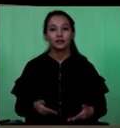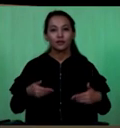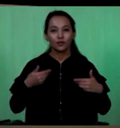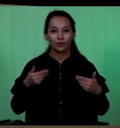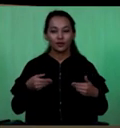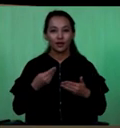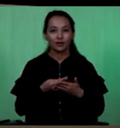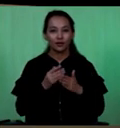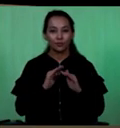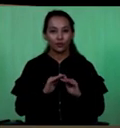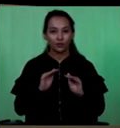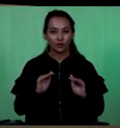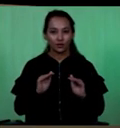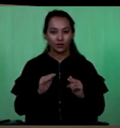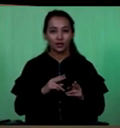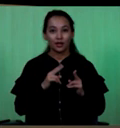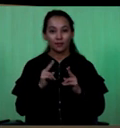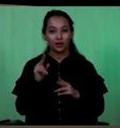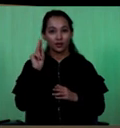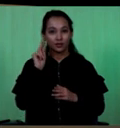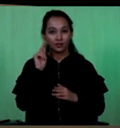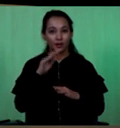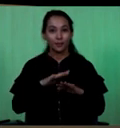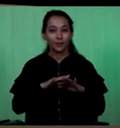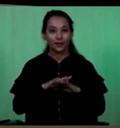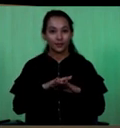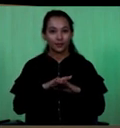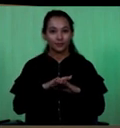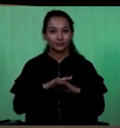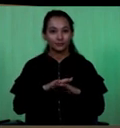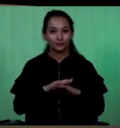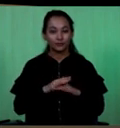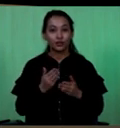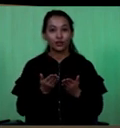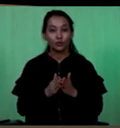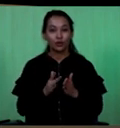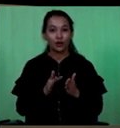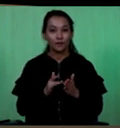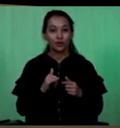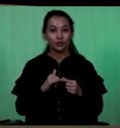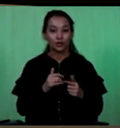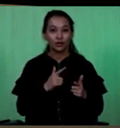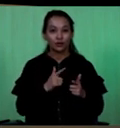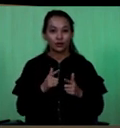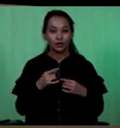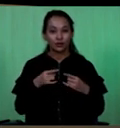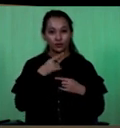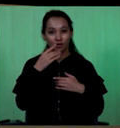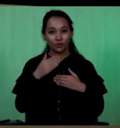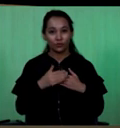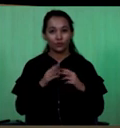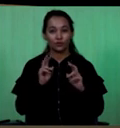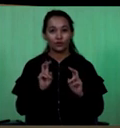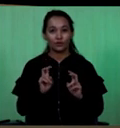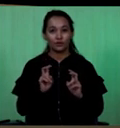Assalomu alaykum aziz o'quvchilar. Navbatdagi darsimiz matematika darsi. O'quv qurollaringizni hozirlab, ekran qarshisiga